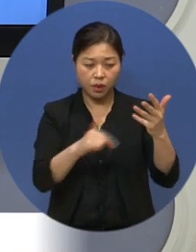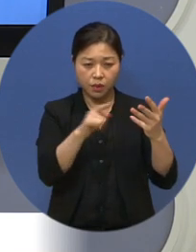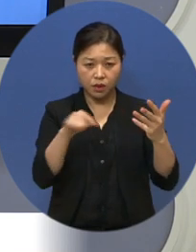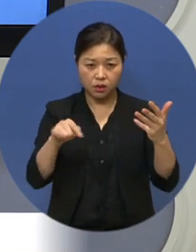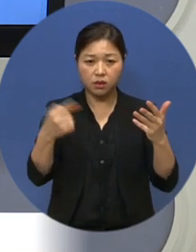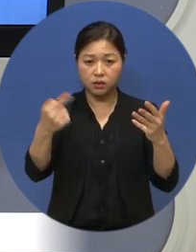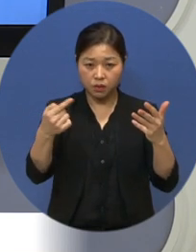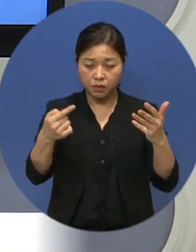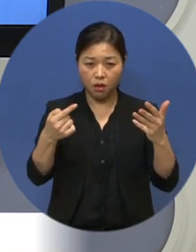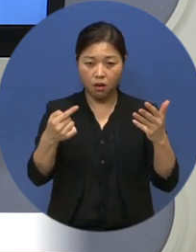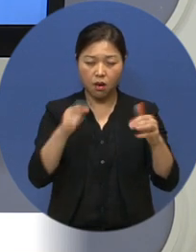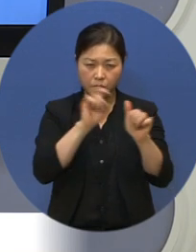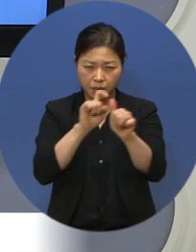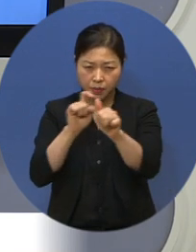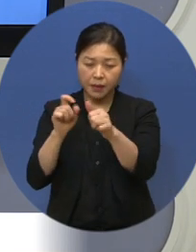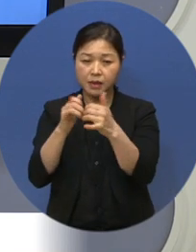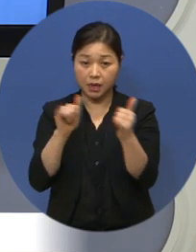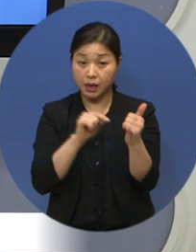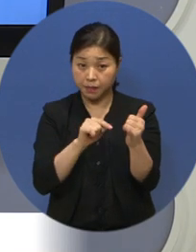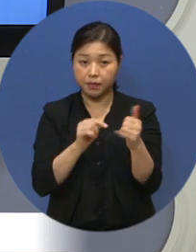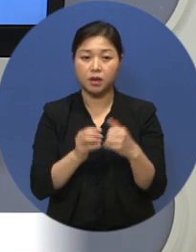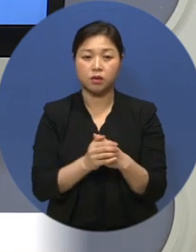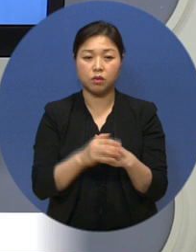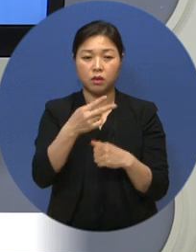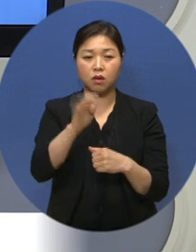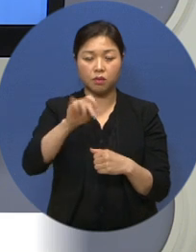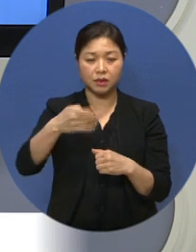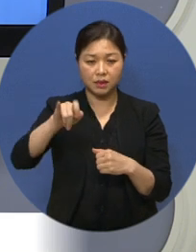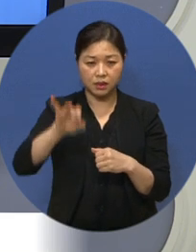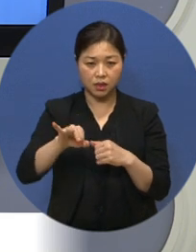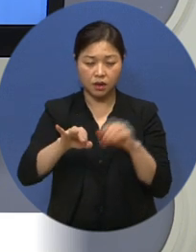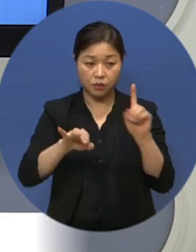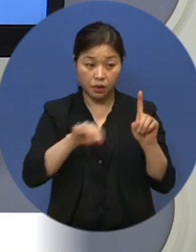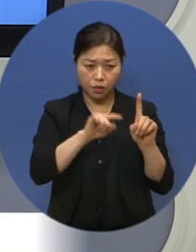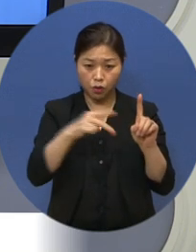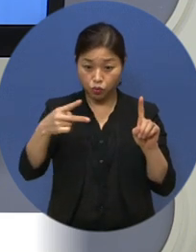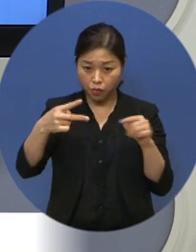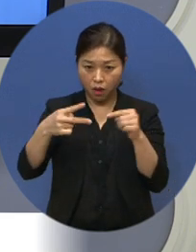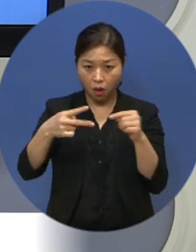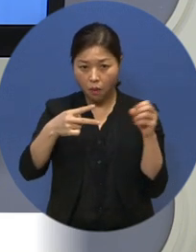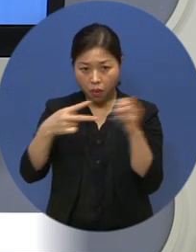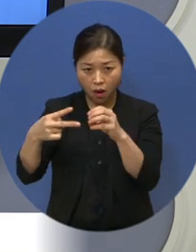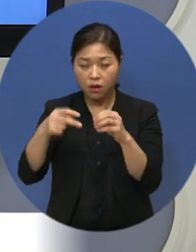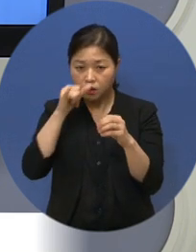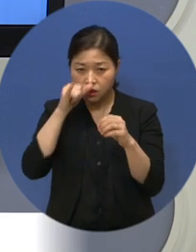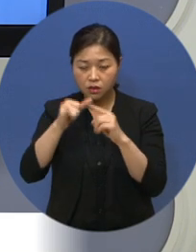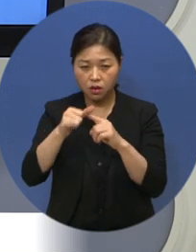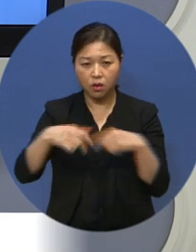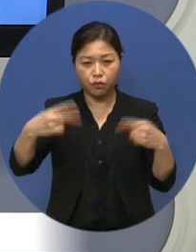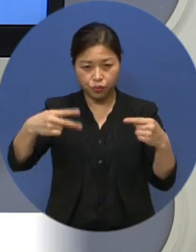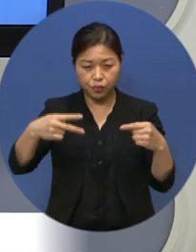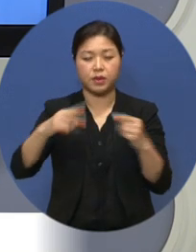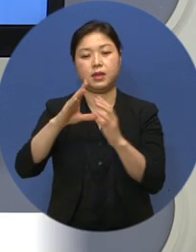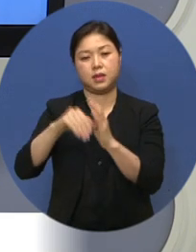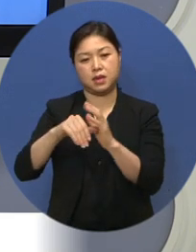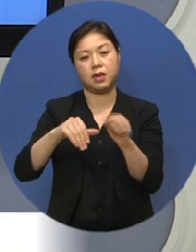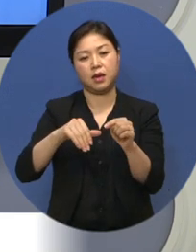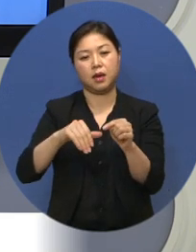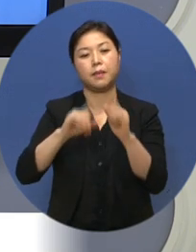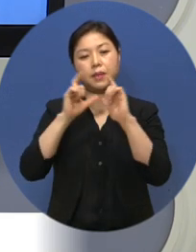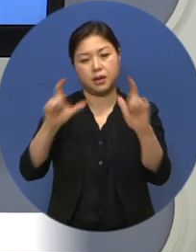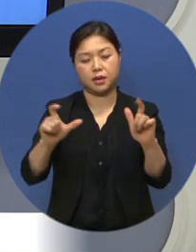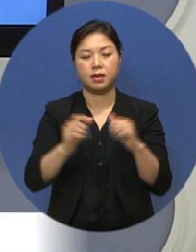1000명 이상 확진 자가 나오거나 더블링 현상이 발생할 때 발령 됩니다 이때 모든 국민은